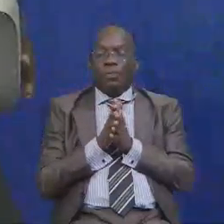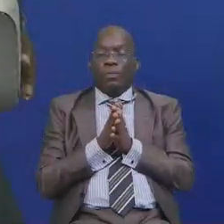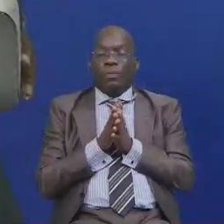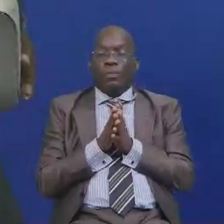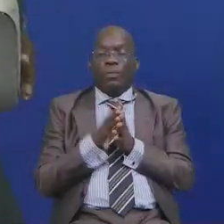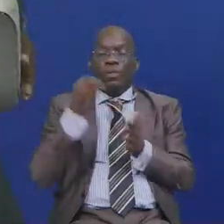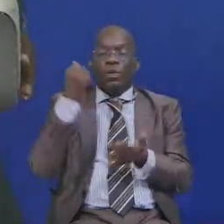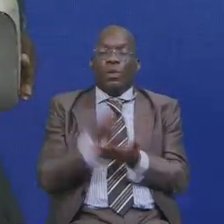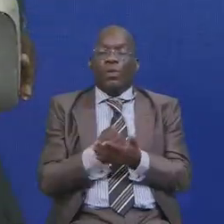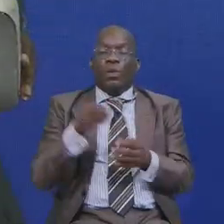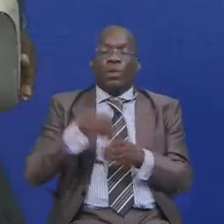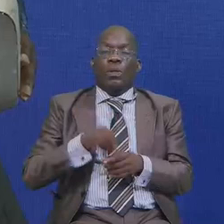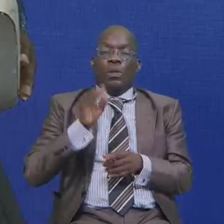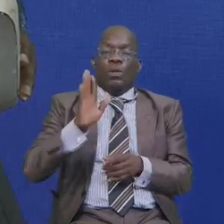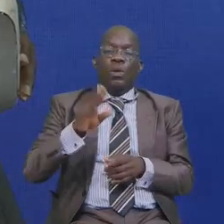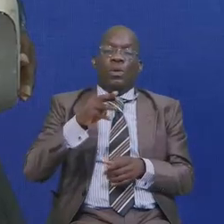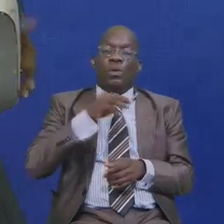un amen dans votre ministère.